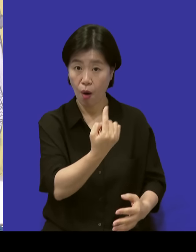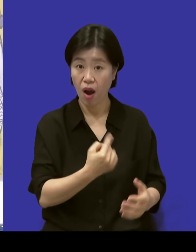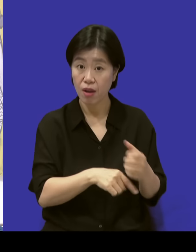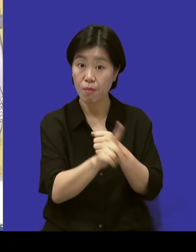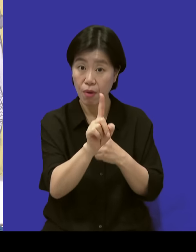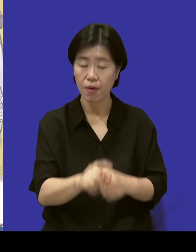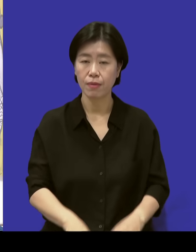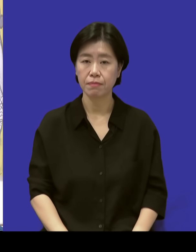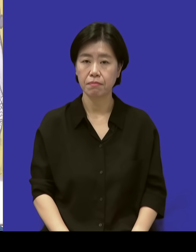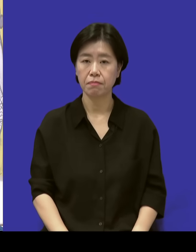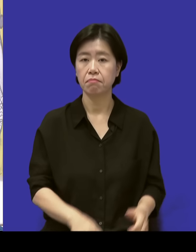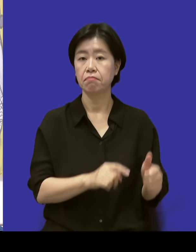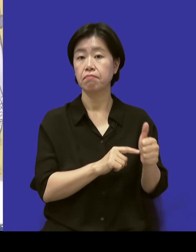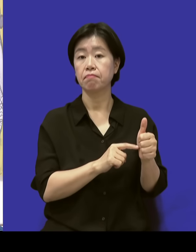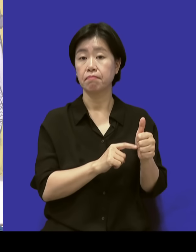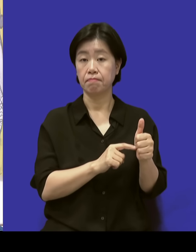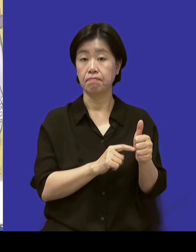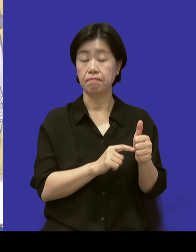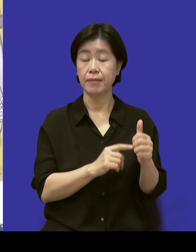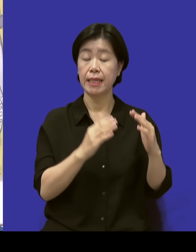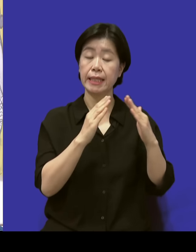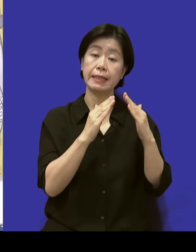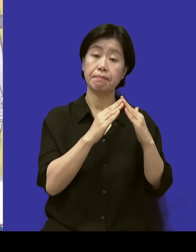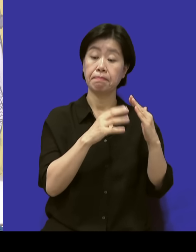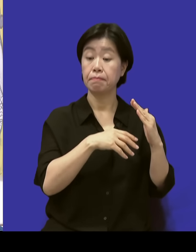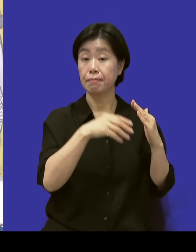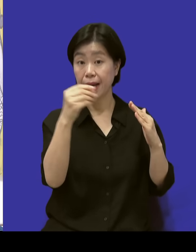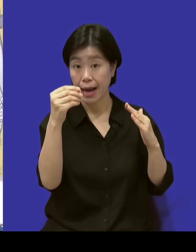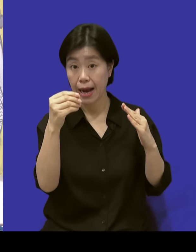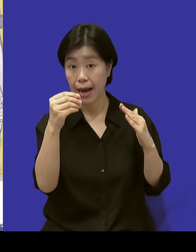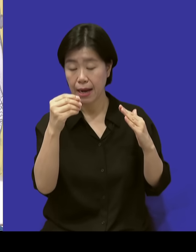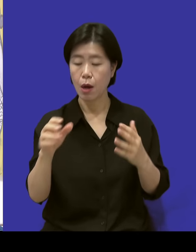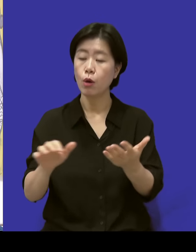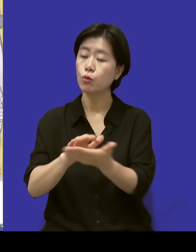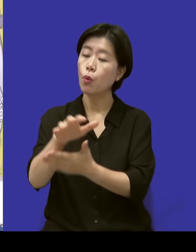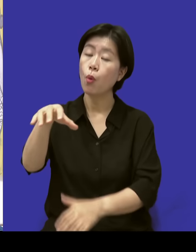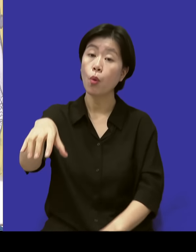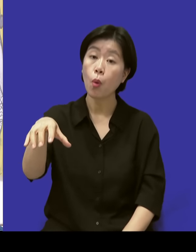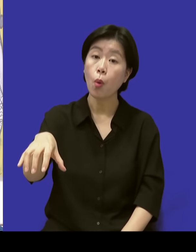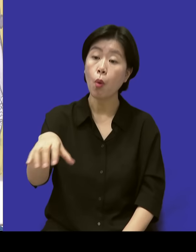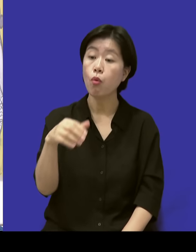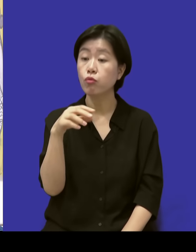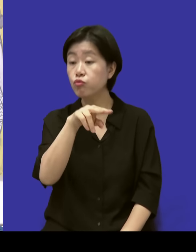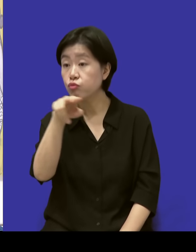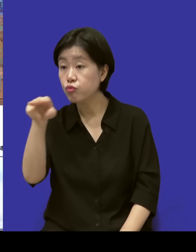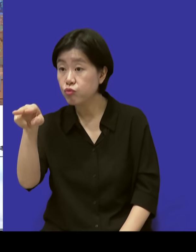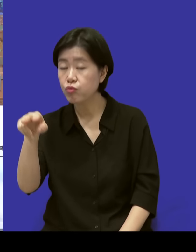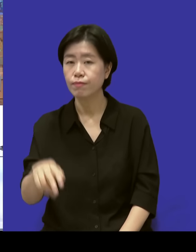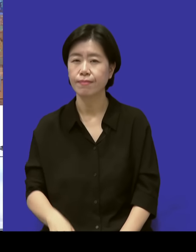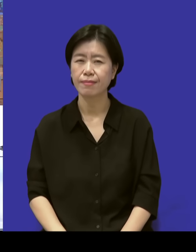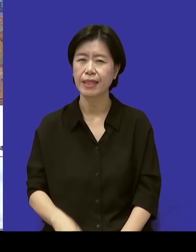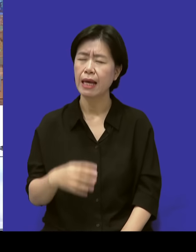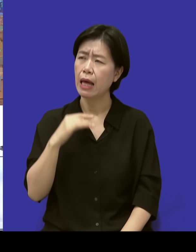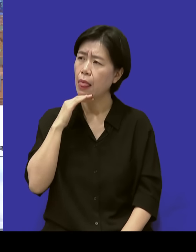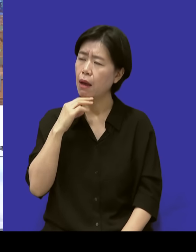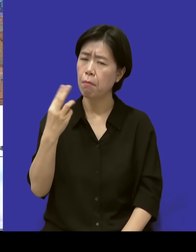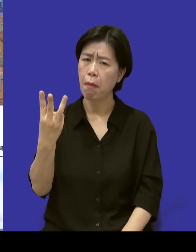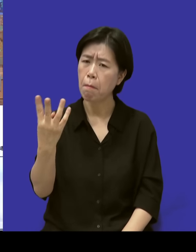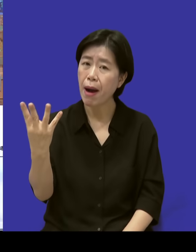자기 집에서 이제 외출을 하려고 나왔어요. 예. 놀이터에서 애들이 막 뛰어놀고 있는 거예요. 예. 3, 4살짜리 막